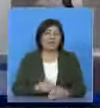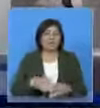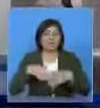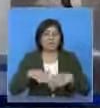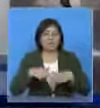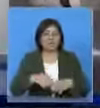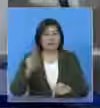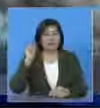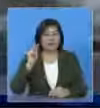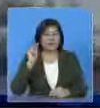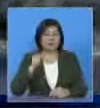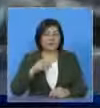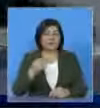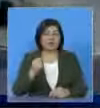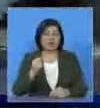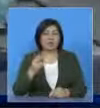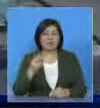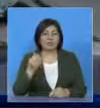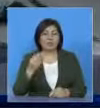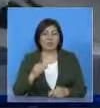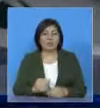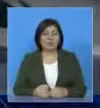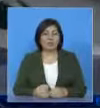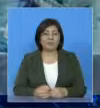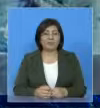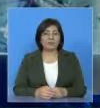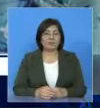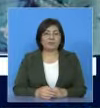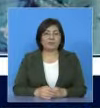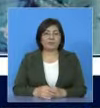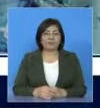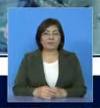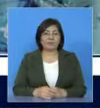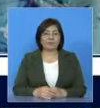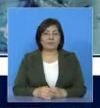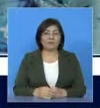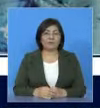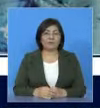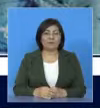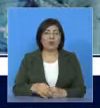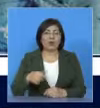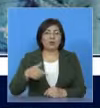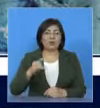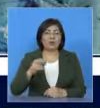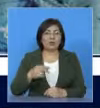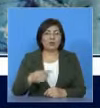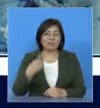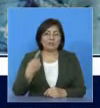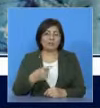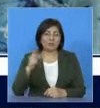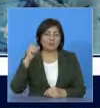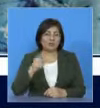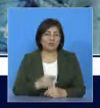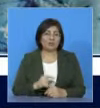обучила массе замша и реке сула уазик интерна car puller или выжимал вначале умела шить только